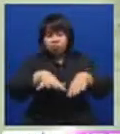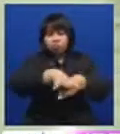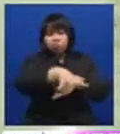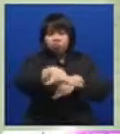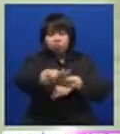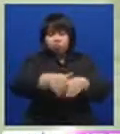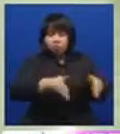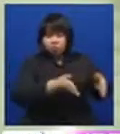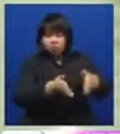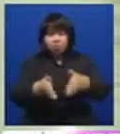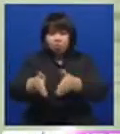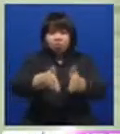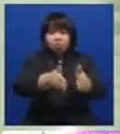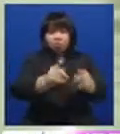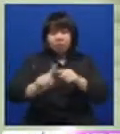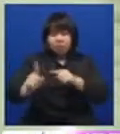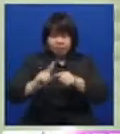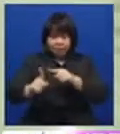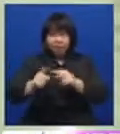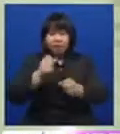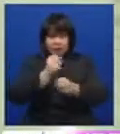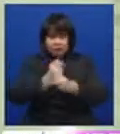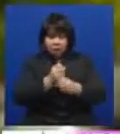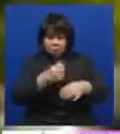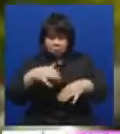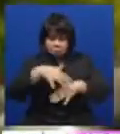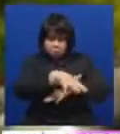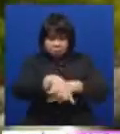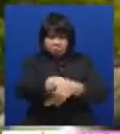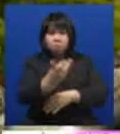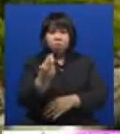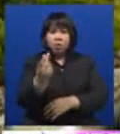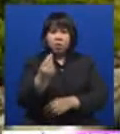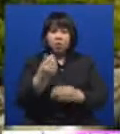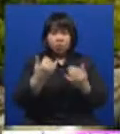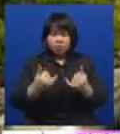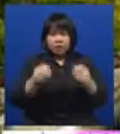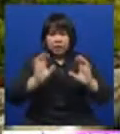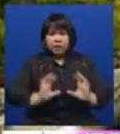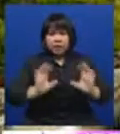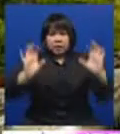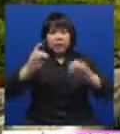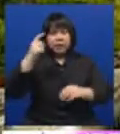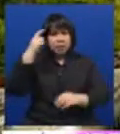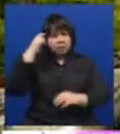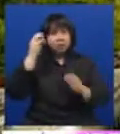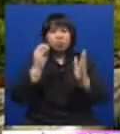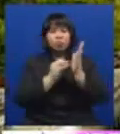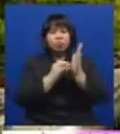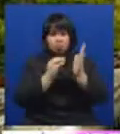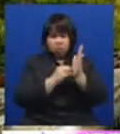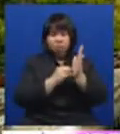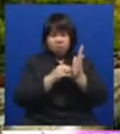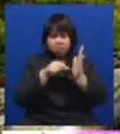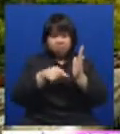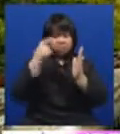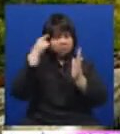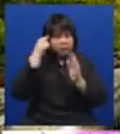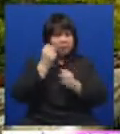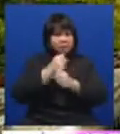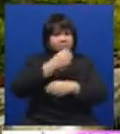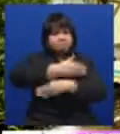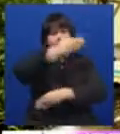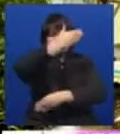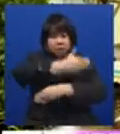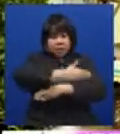น้ำเจ้าพระยาและเพื่อเร่งระบายน้ำฝนได้รวดเร็วขึ้นรัฐบาลจึงมีนโยบายให้กรุงเทพมหานครสร้างเขื่อนบริเวณคลองล